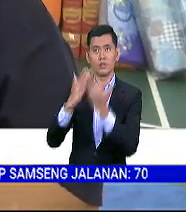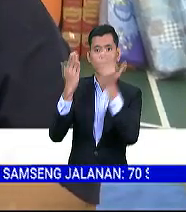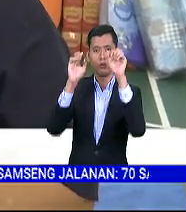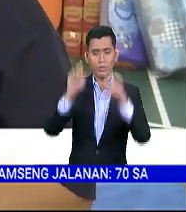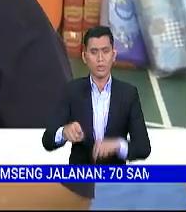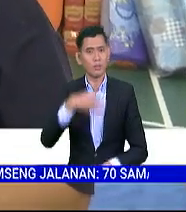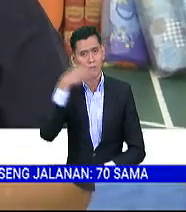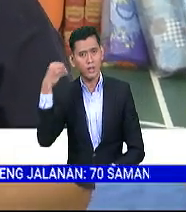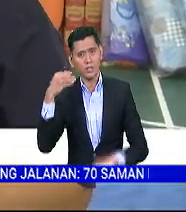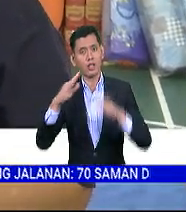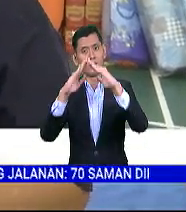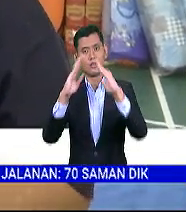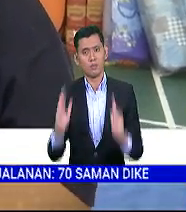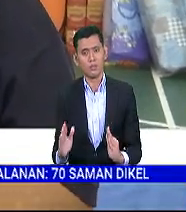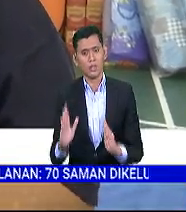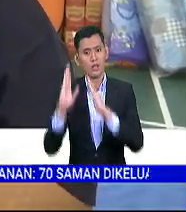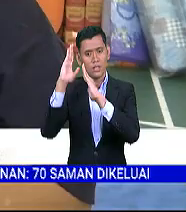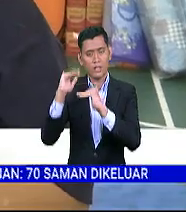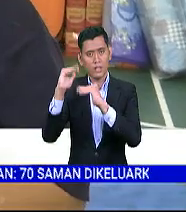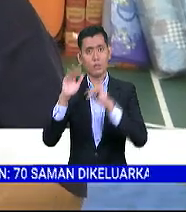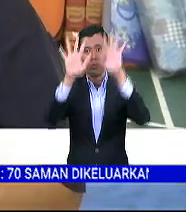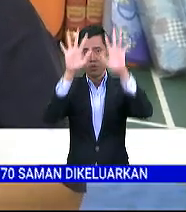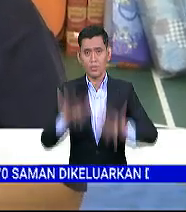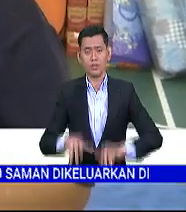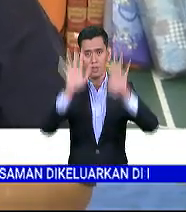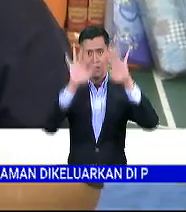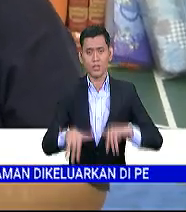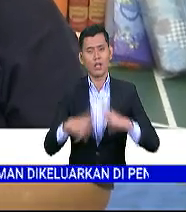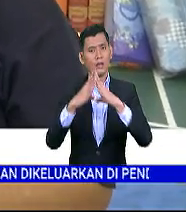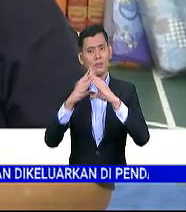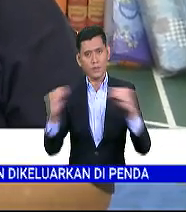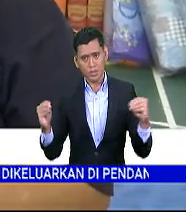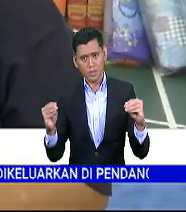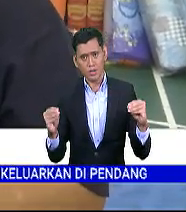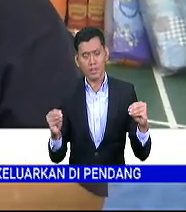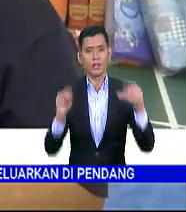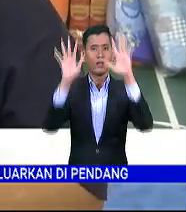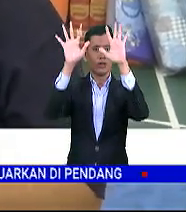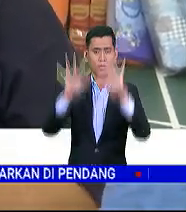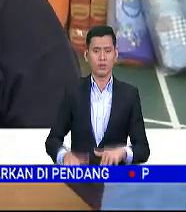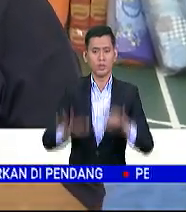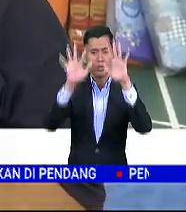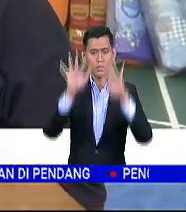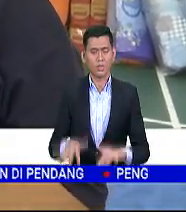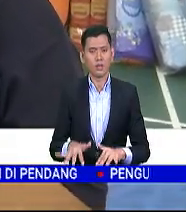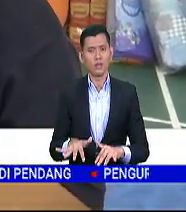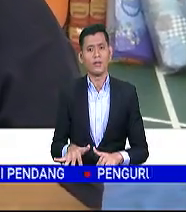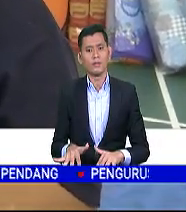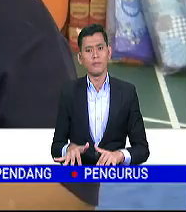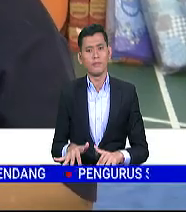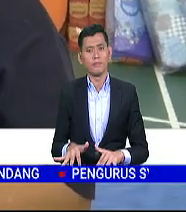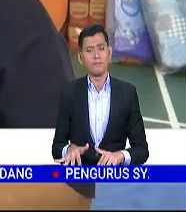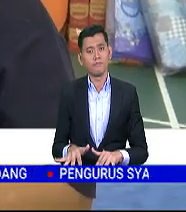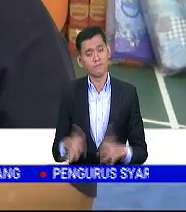boleh balik hari tu, harap kedepannya hujan pun reda and then hujan pun si membanjirkan semula